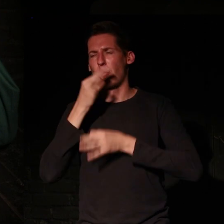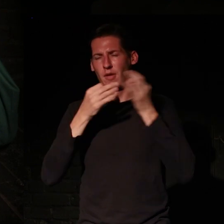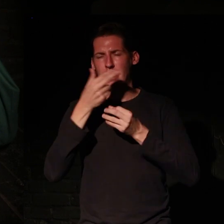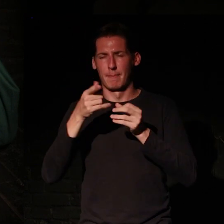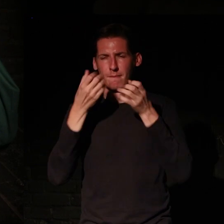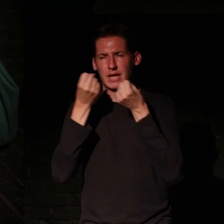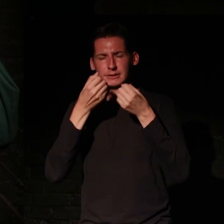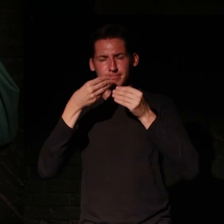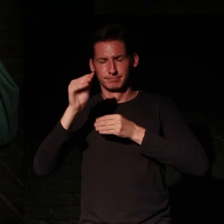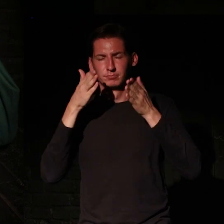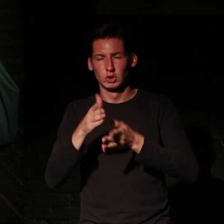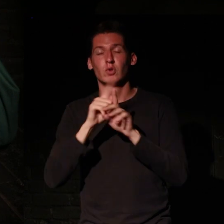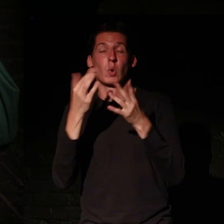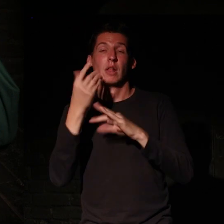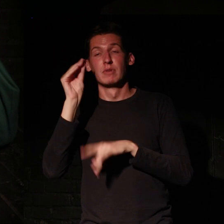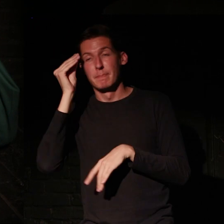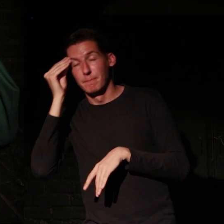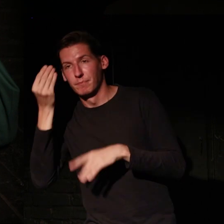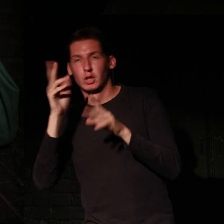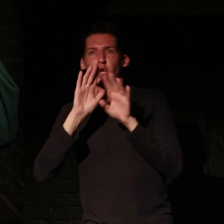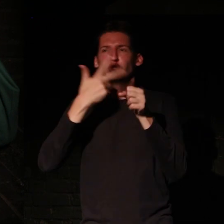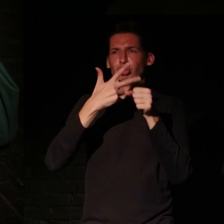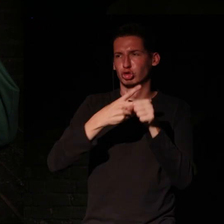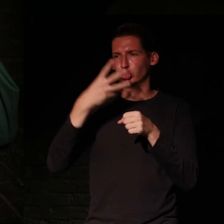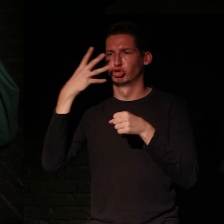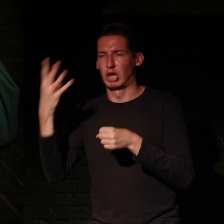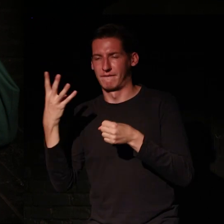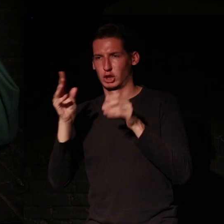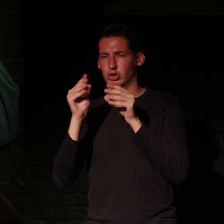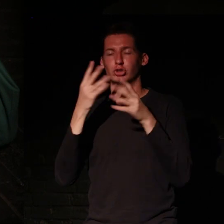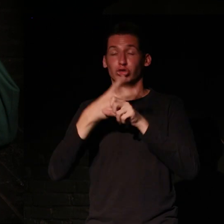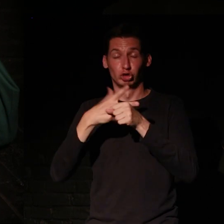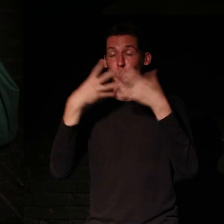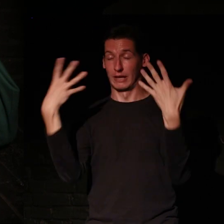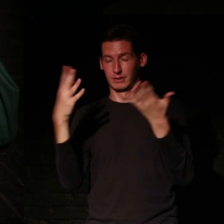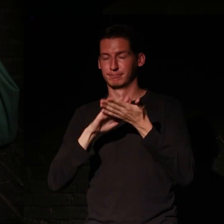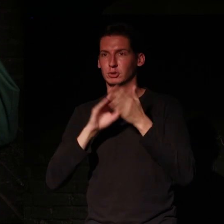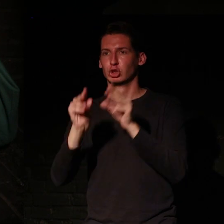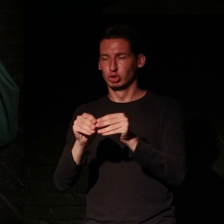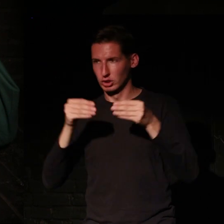może łatwiej będzie to zapamiętać, to jest 39 ksiąg w kanonie